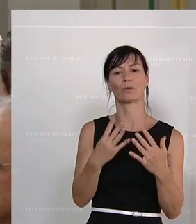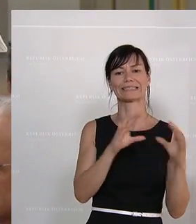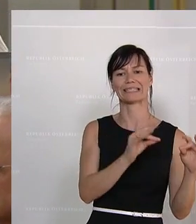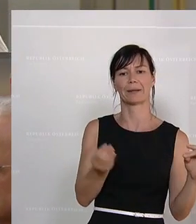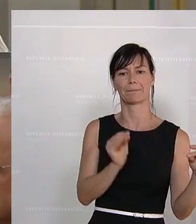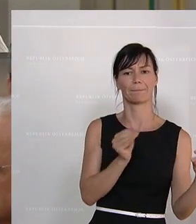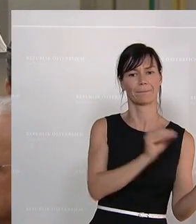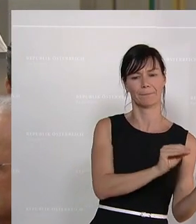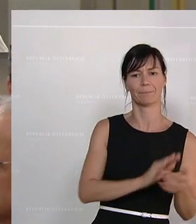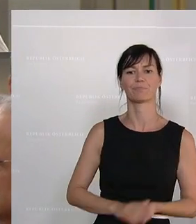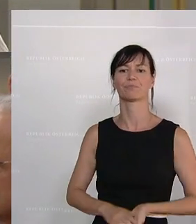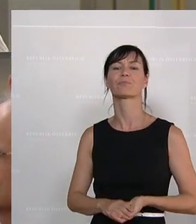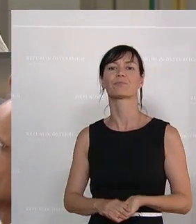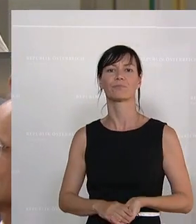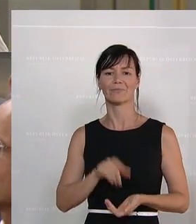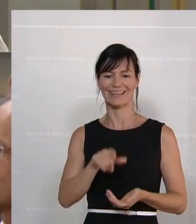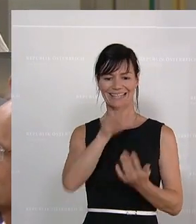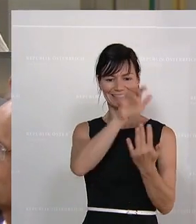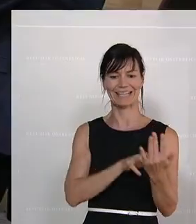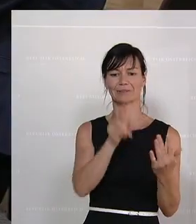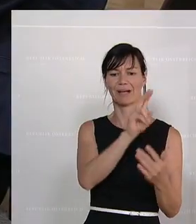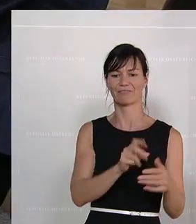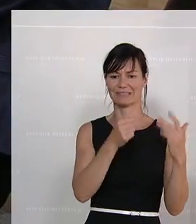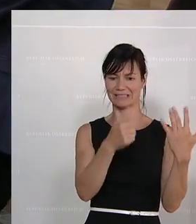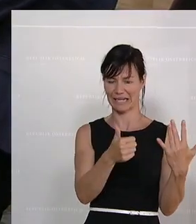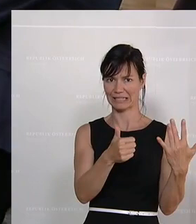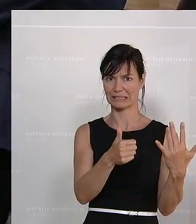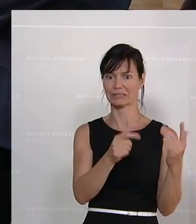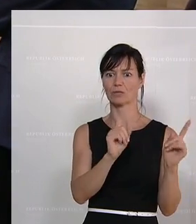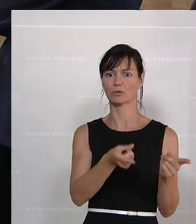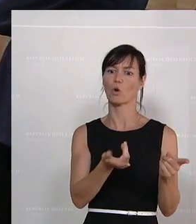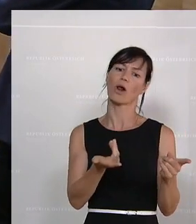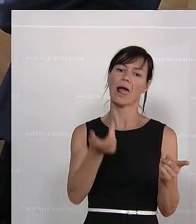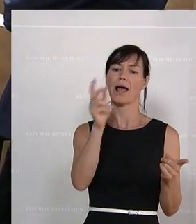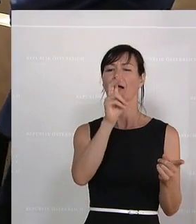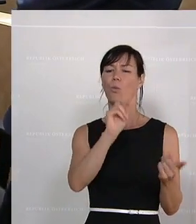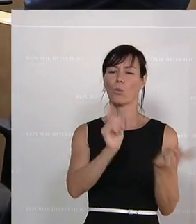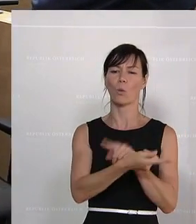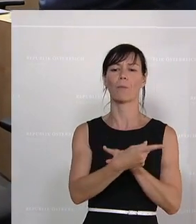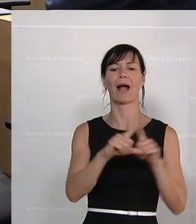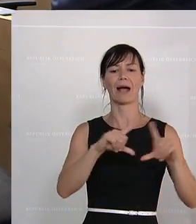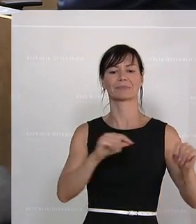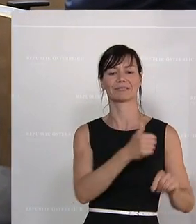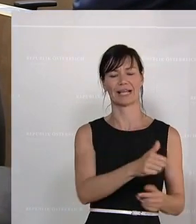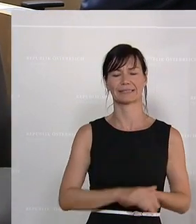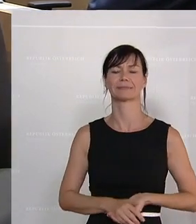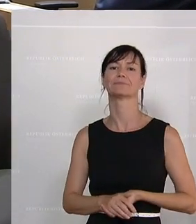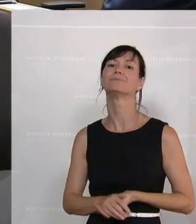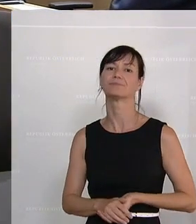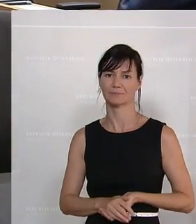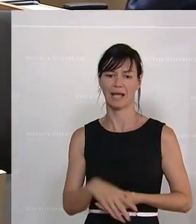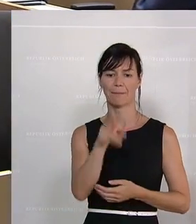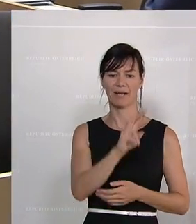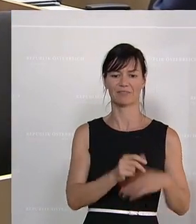9 der bisherige text des § 6 erhält die absatz bezeichnung 110 es in paragraf 6